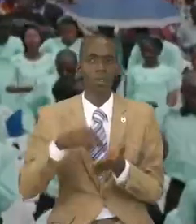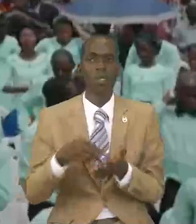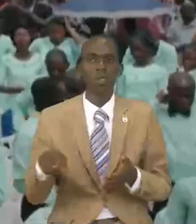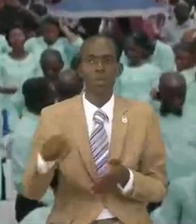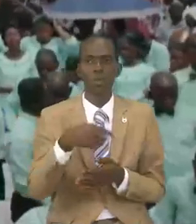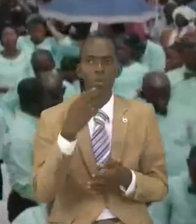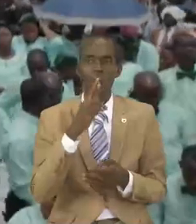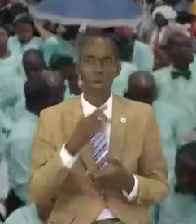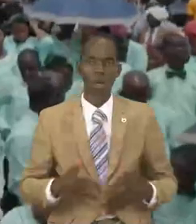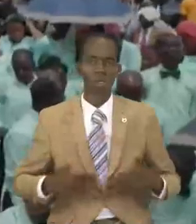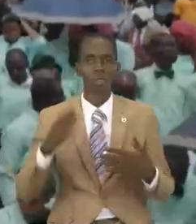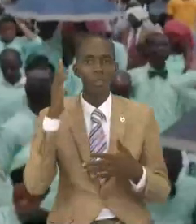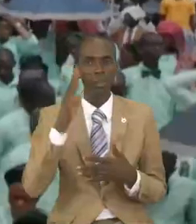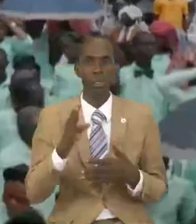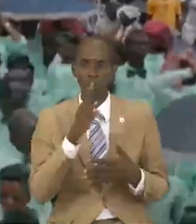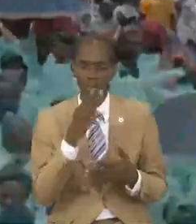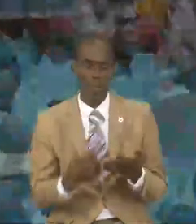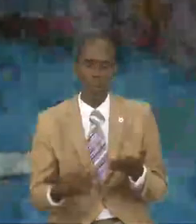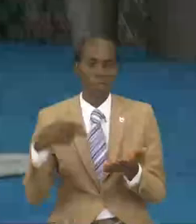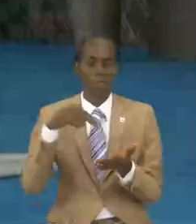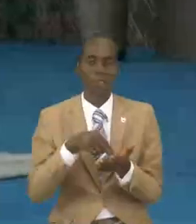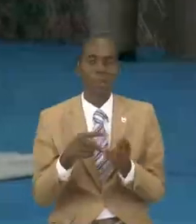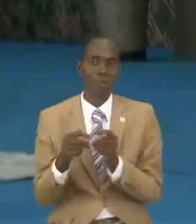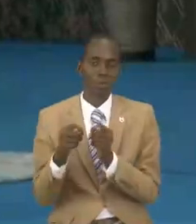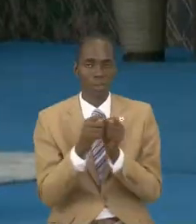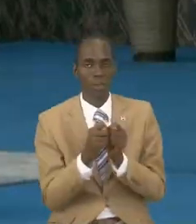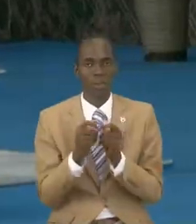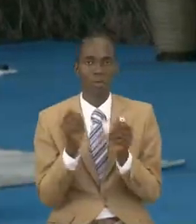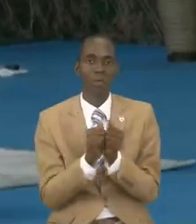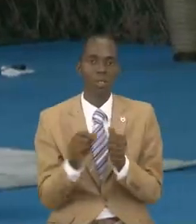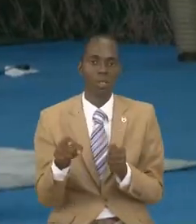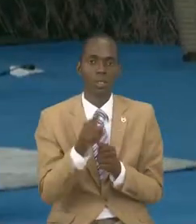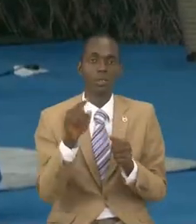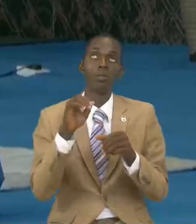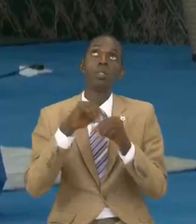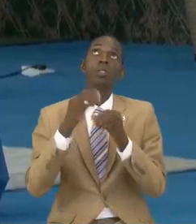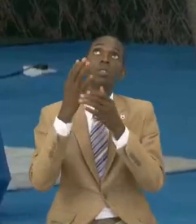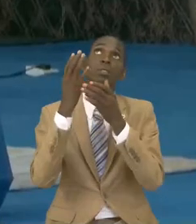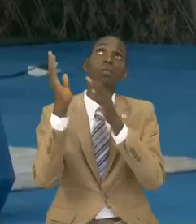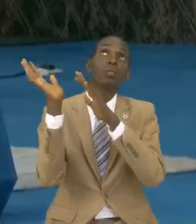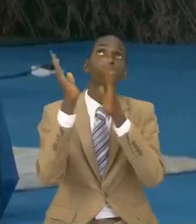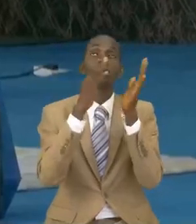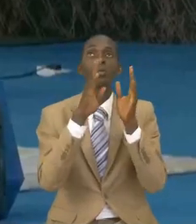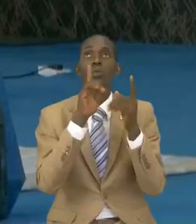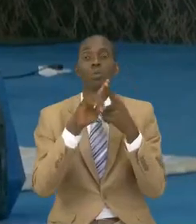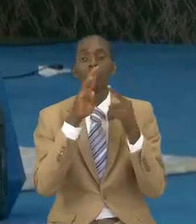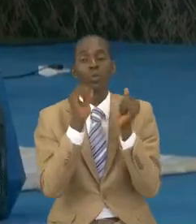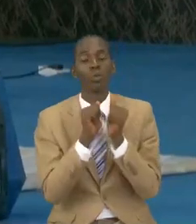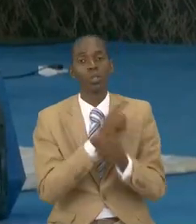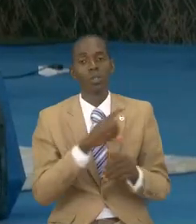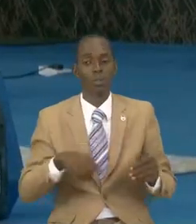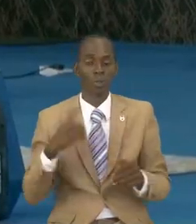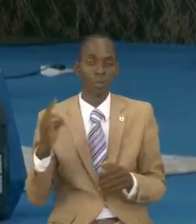vivants, nous serons ressuscités ensemble avec eux, enlevés pour être avec le Seigneur